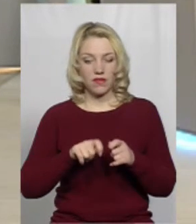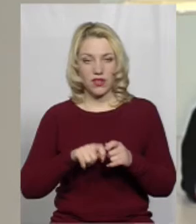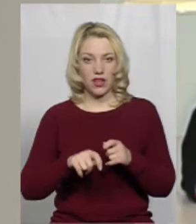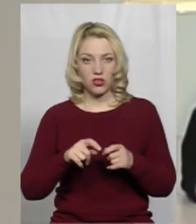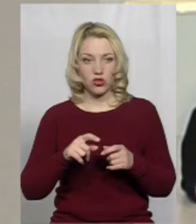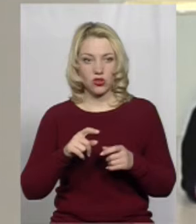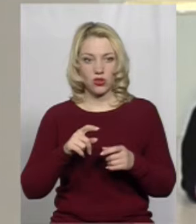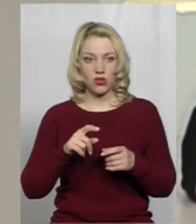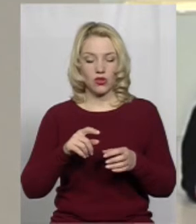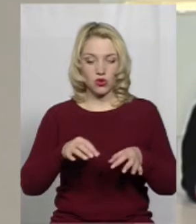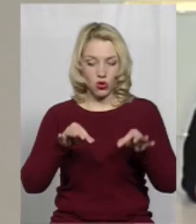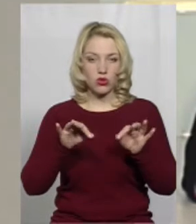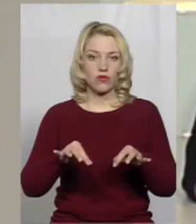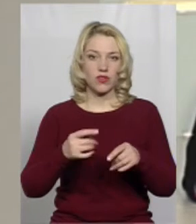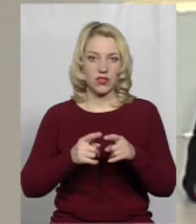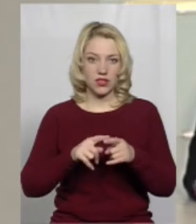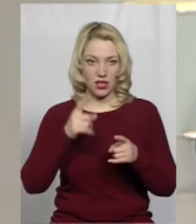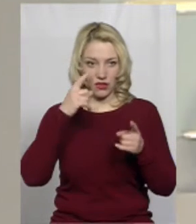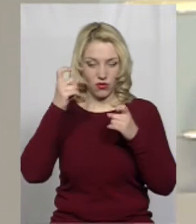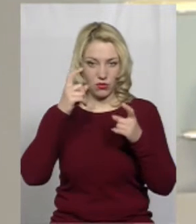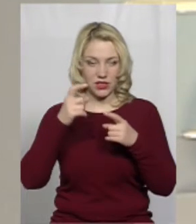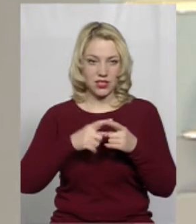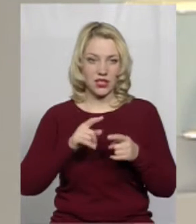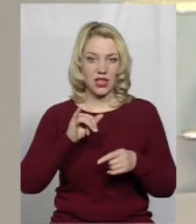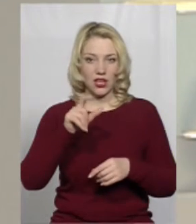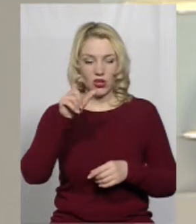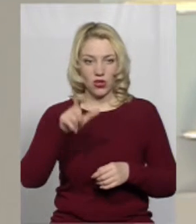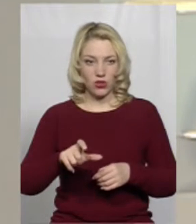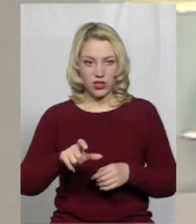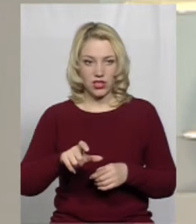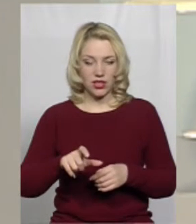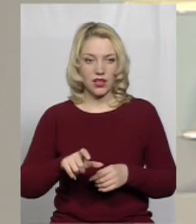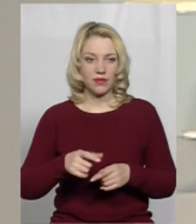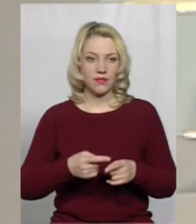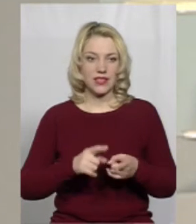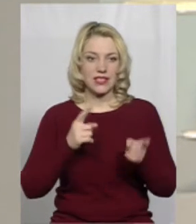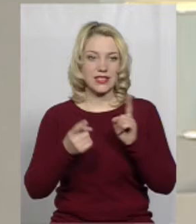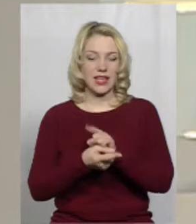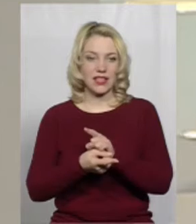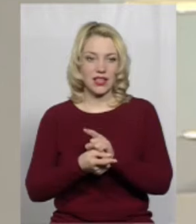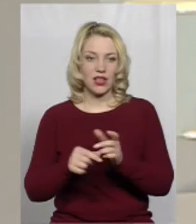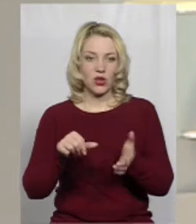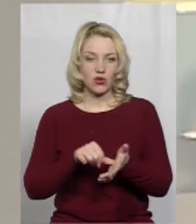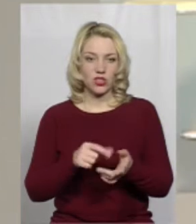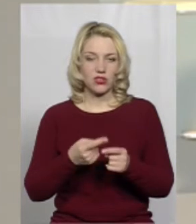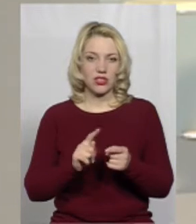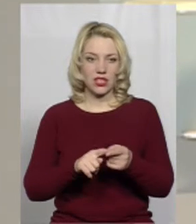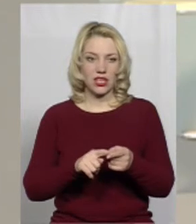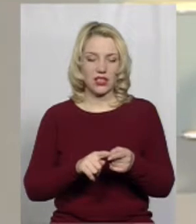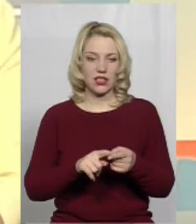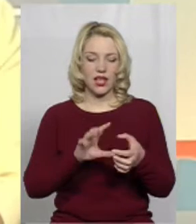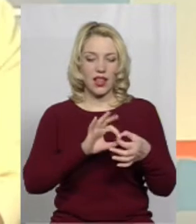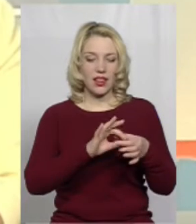достовірність інформації. І людина, користувач, стає учасником оцієї